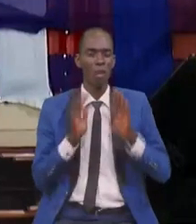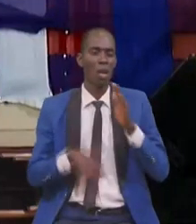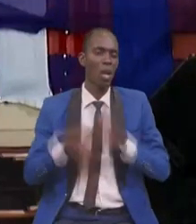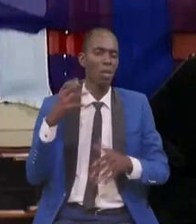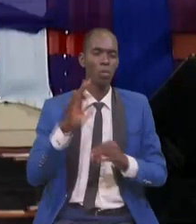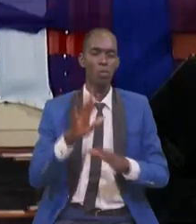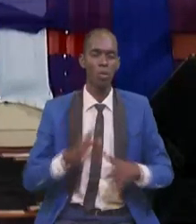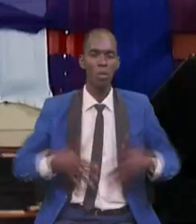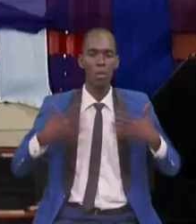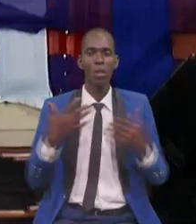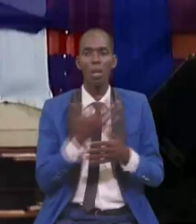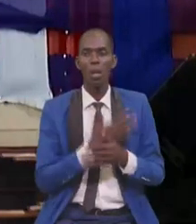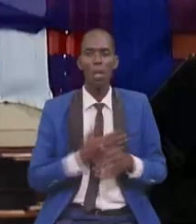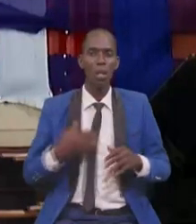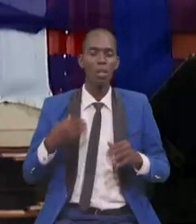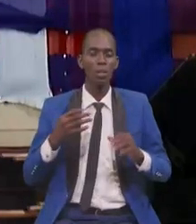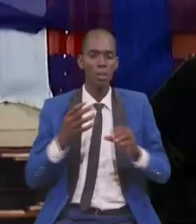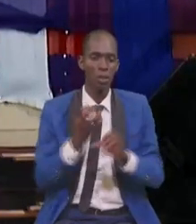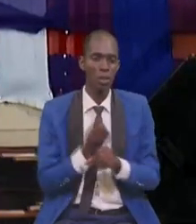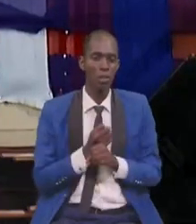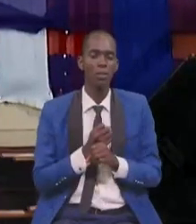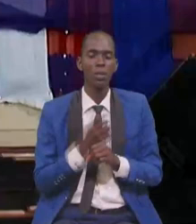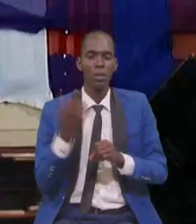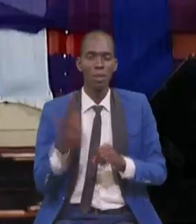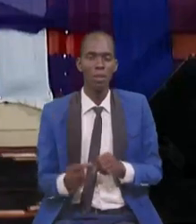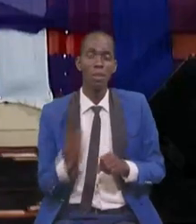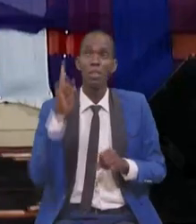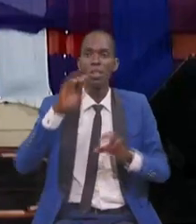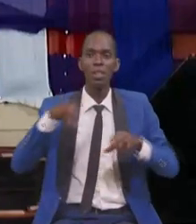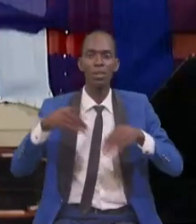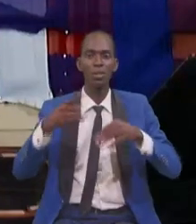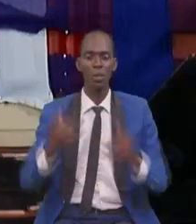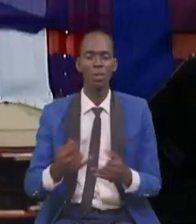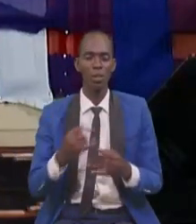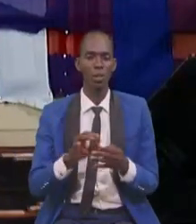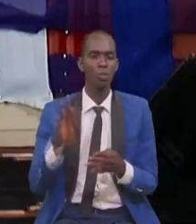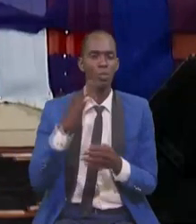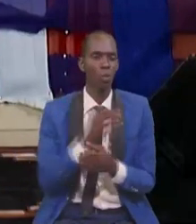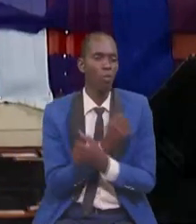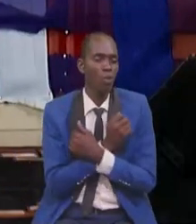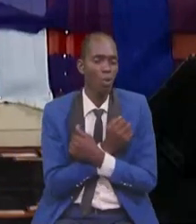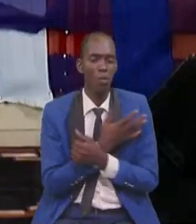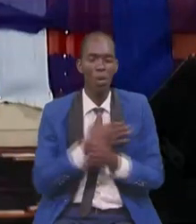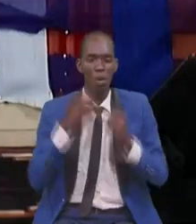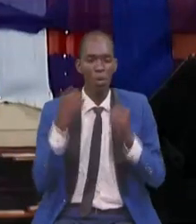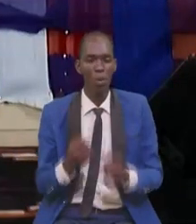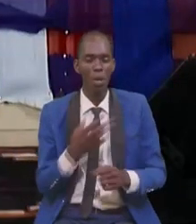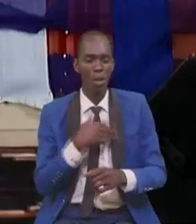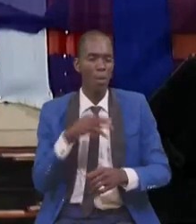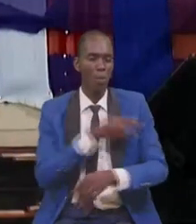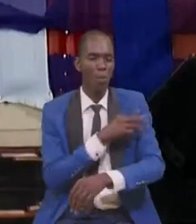votre vie. Et qu'il vous accorde l'esprit d'amour, de force et